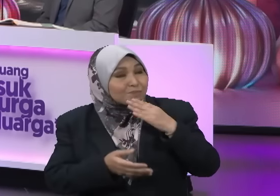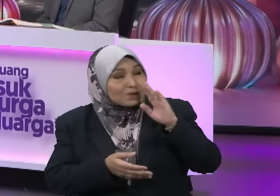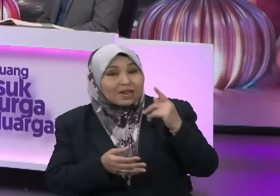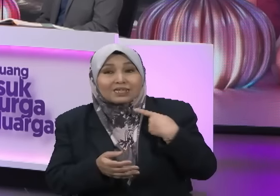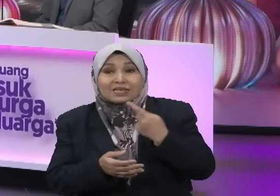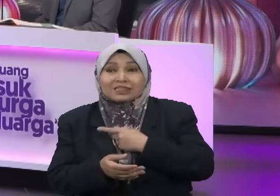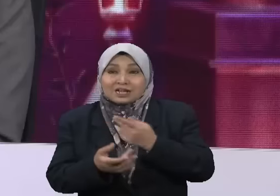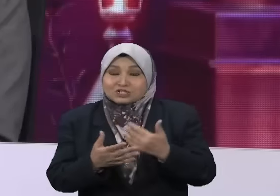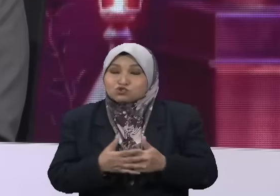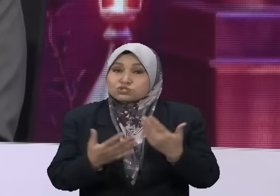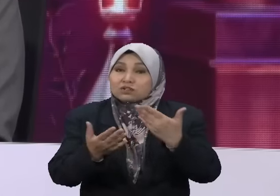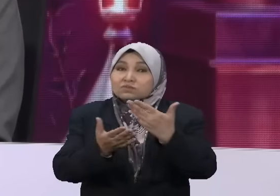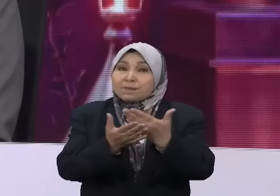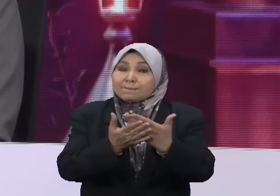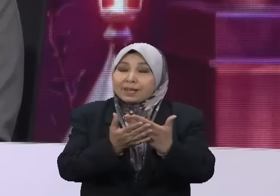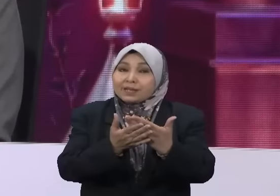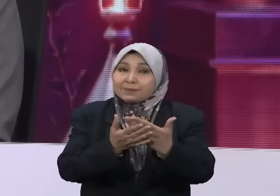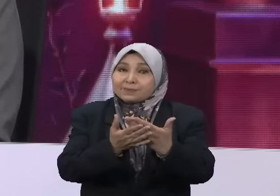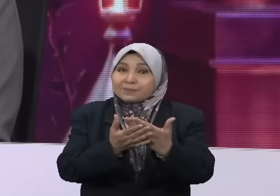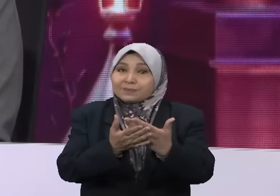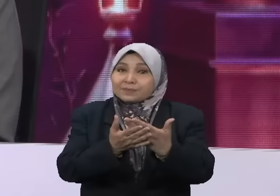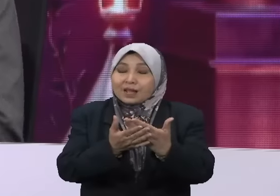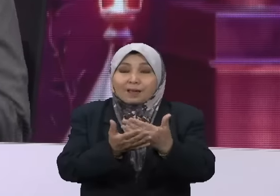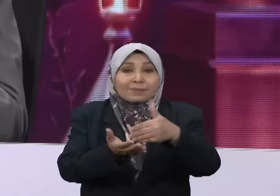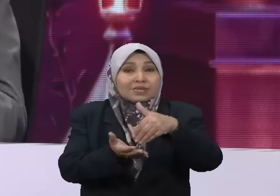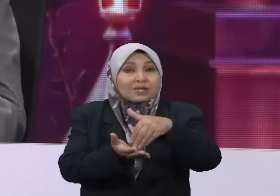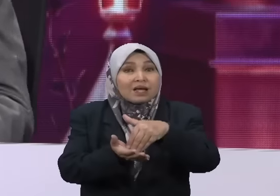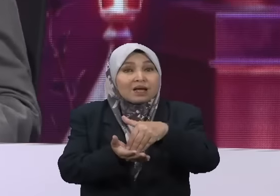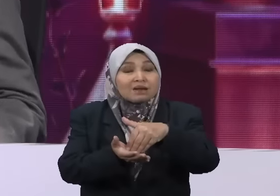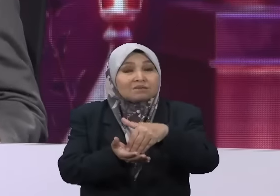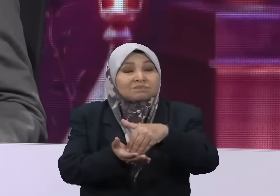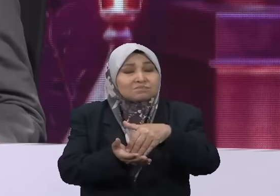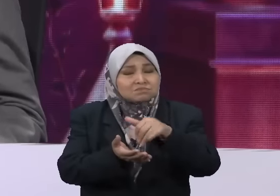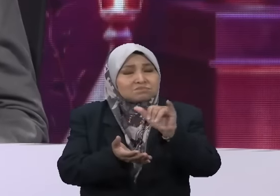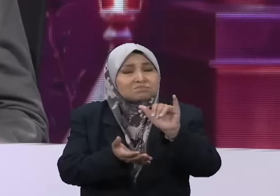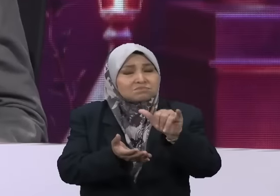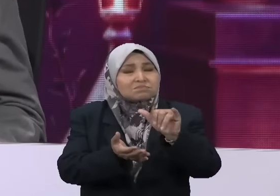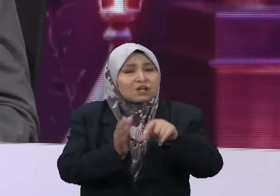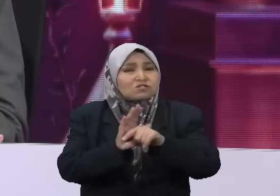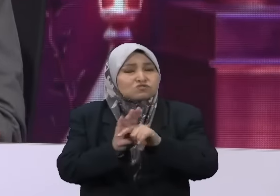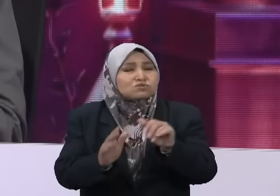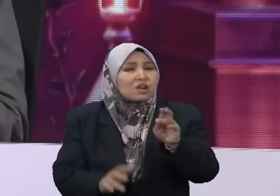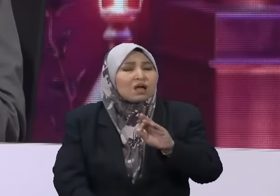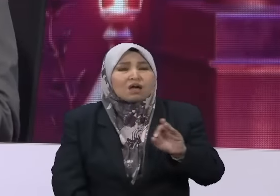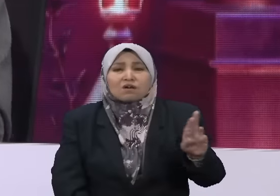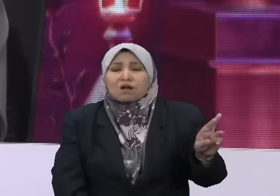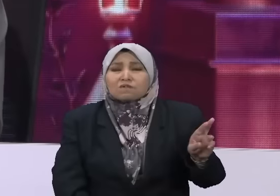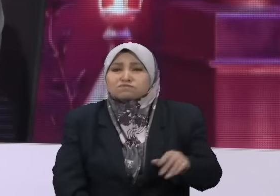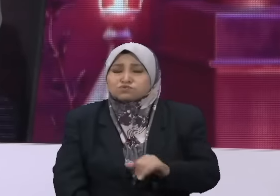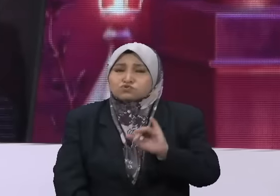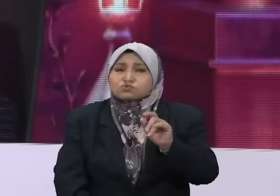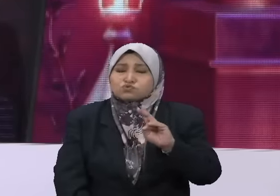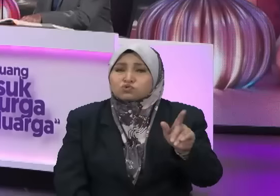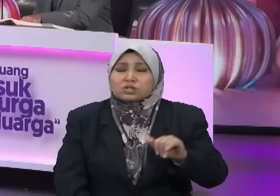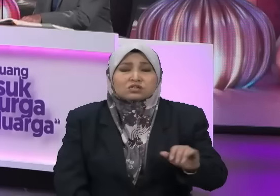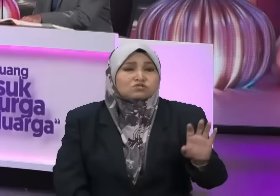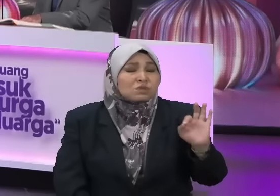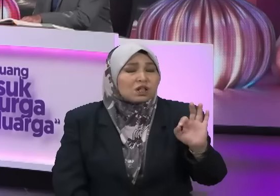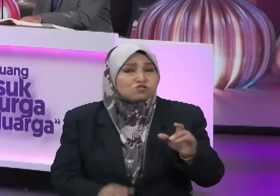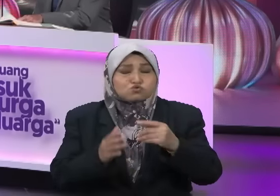syukur Ustaz ya. Kita dah sampai di pertengahan lah kot. Ya, masya-Allah. Surah Al-A'raf. Al-A'raf juzuk yang ke-9 Safas. Ya, surah yang paling